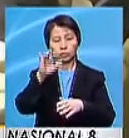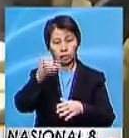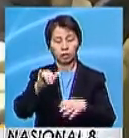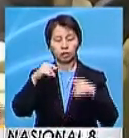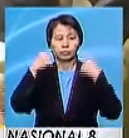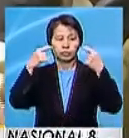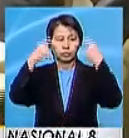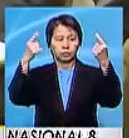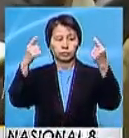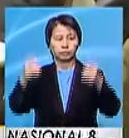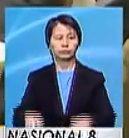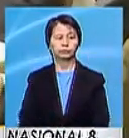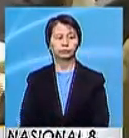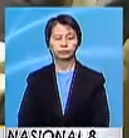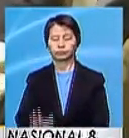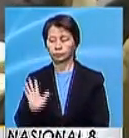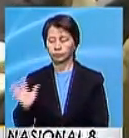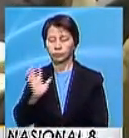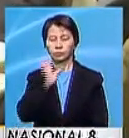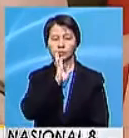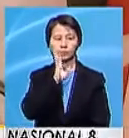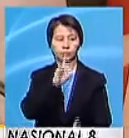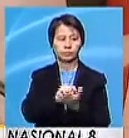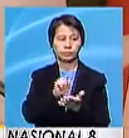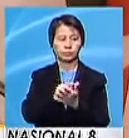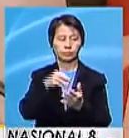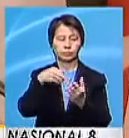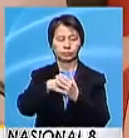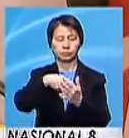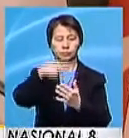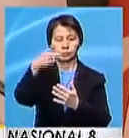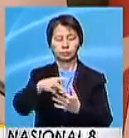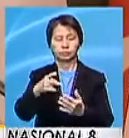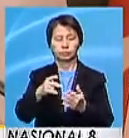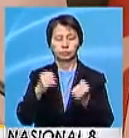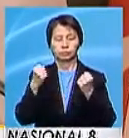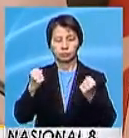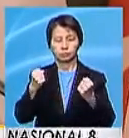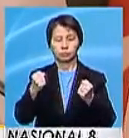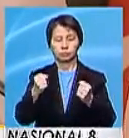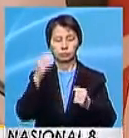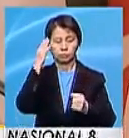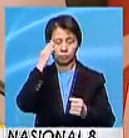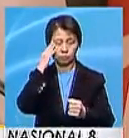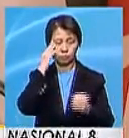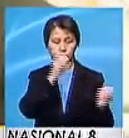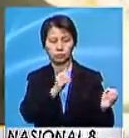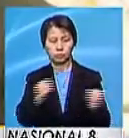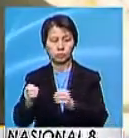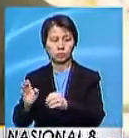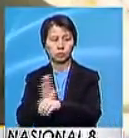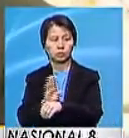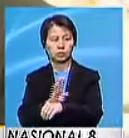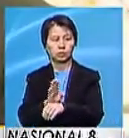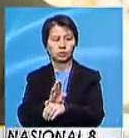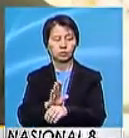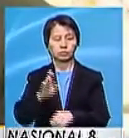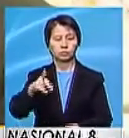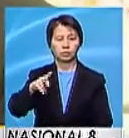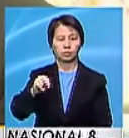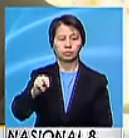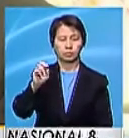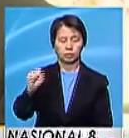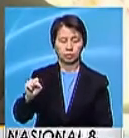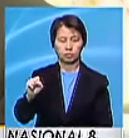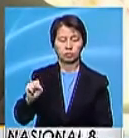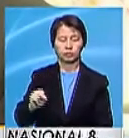Beliau berkata demikian pada sidang media sempena program pemantapan franchisor Bumi Putra Anjuran Perbadanan Nasional Berhad